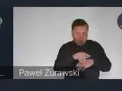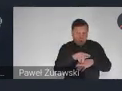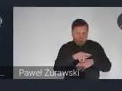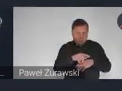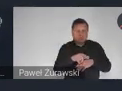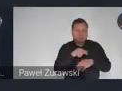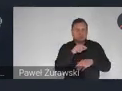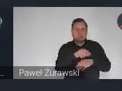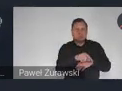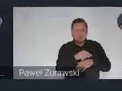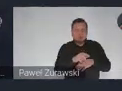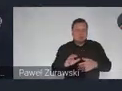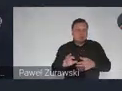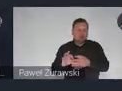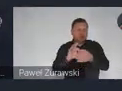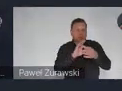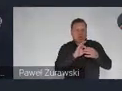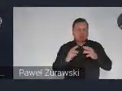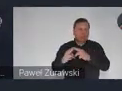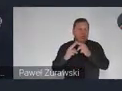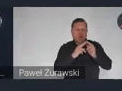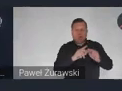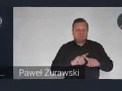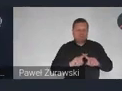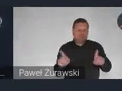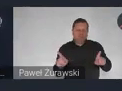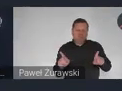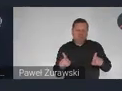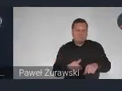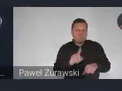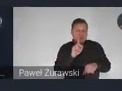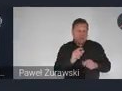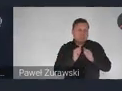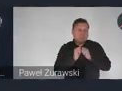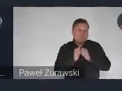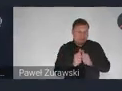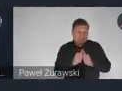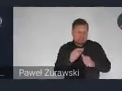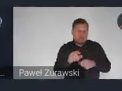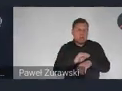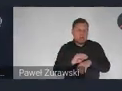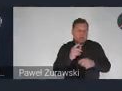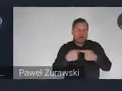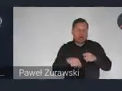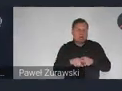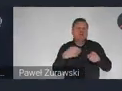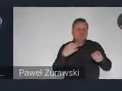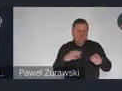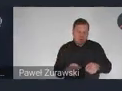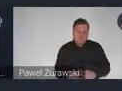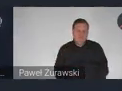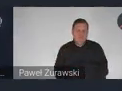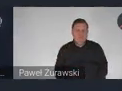zakładać sieci i porozumień natomiast może realizować zadania w ramach edukacji Obywatelskiej